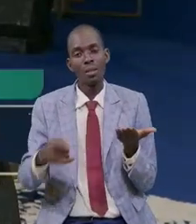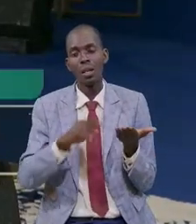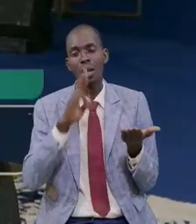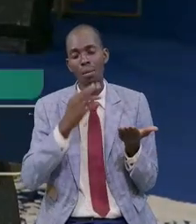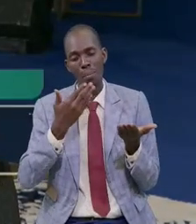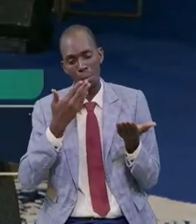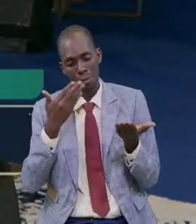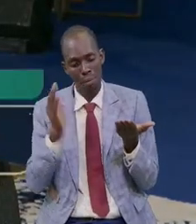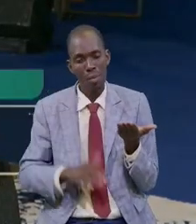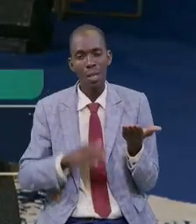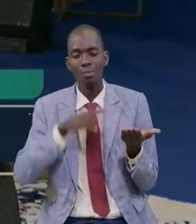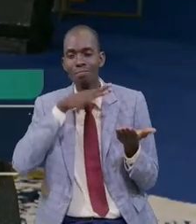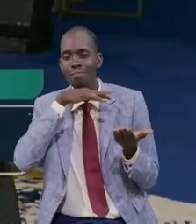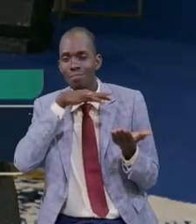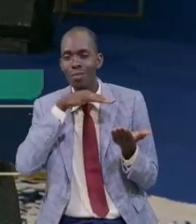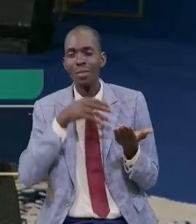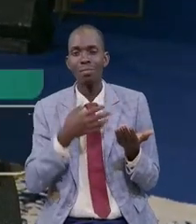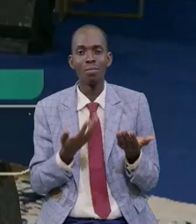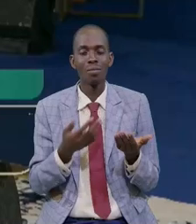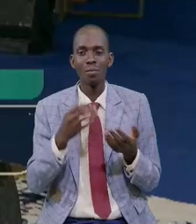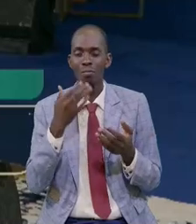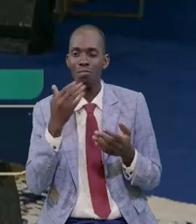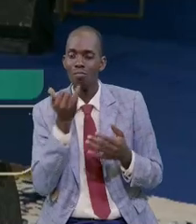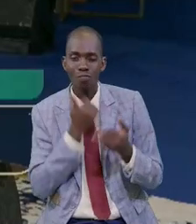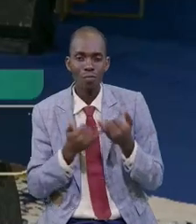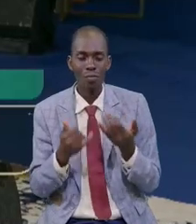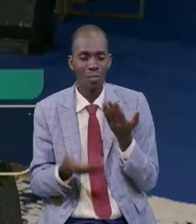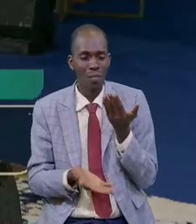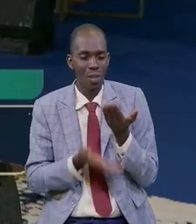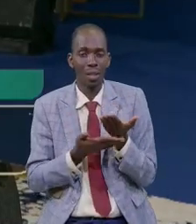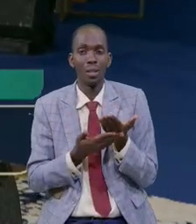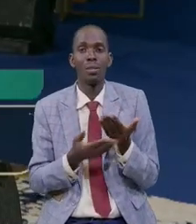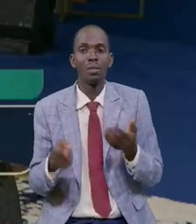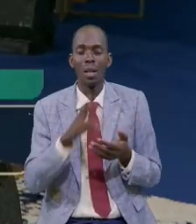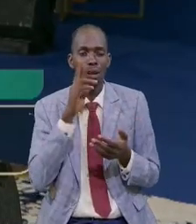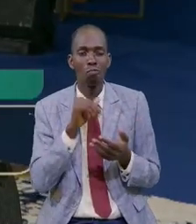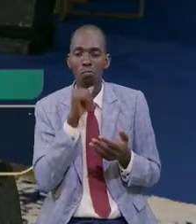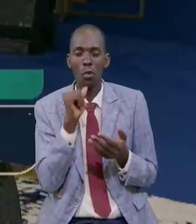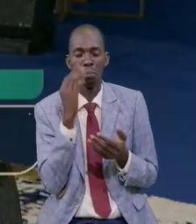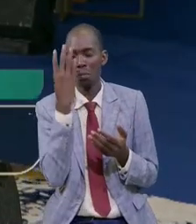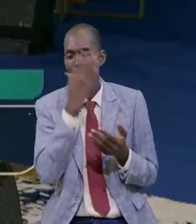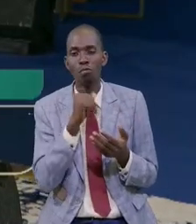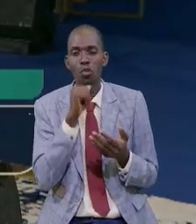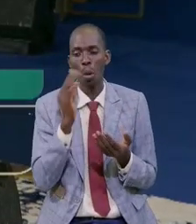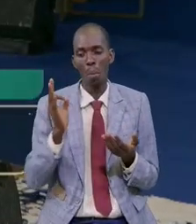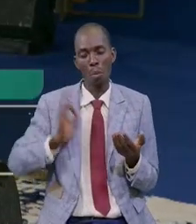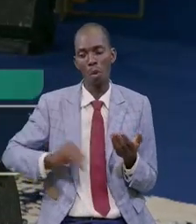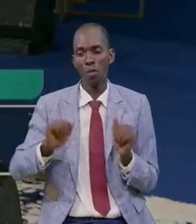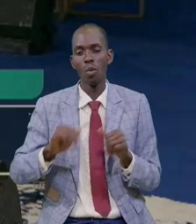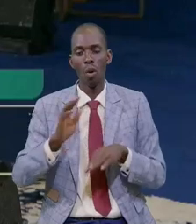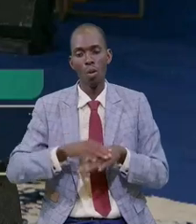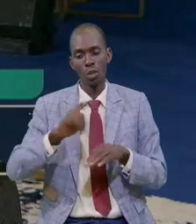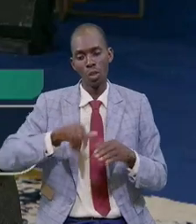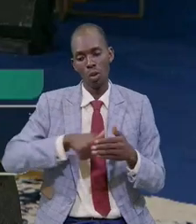sont pourris d'un côté et ils ne sont pas mangeables ils sont profitables en rien